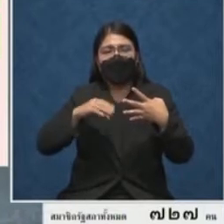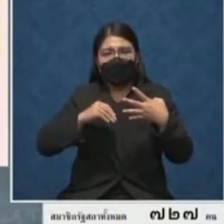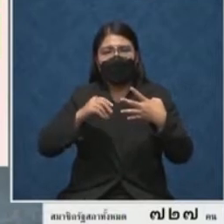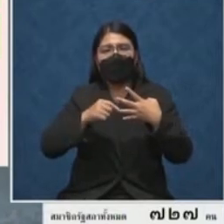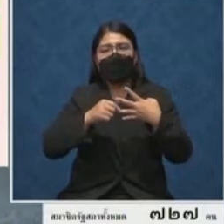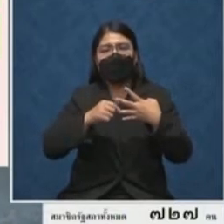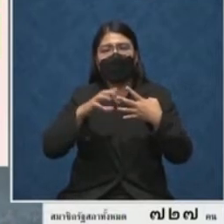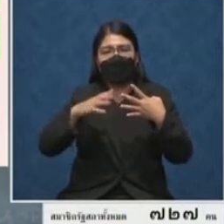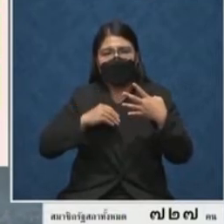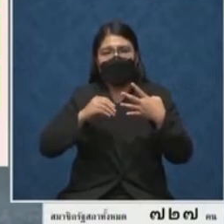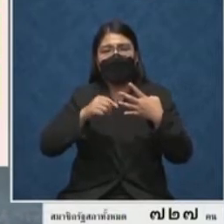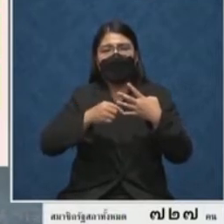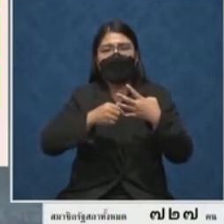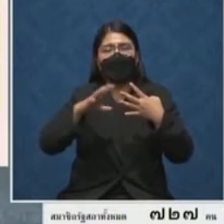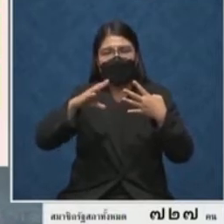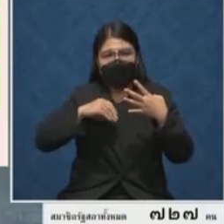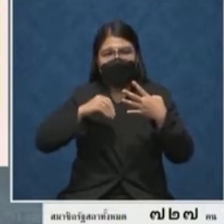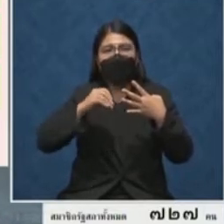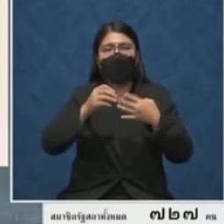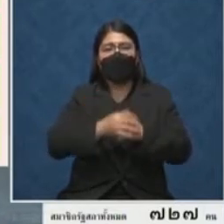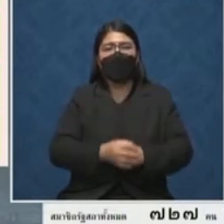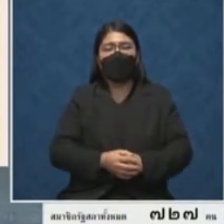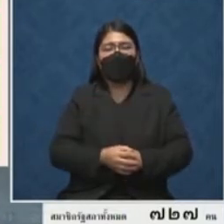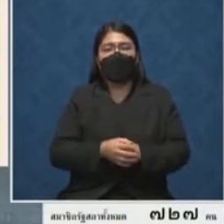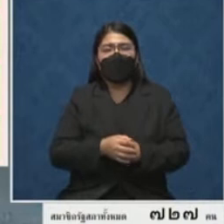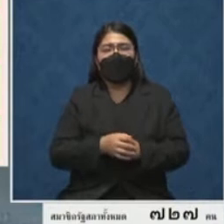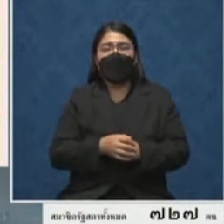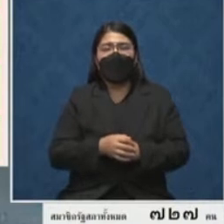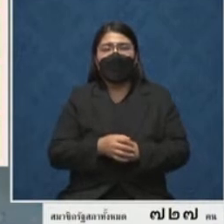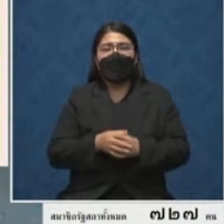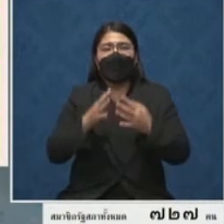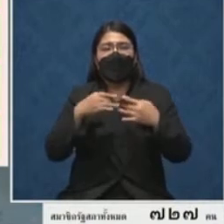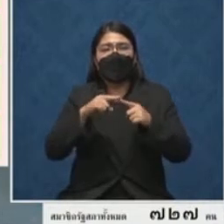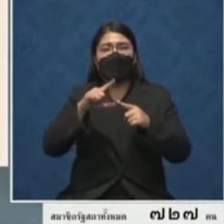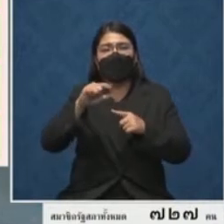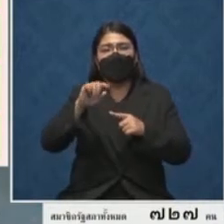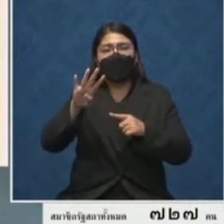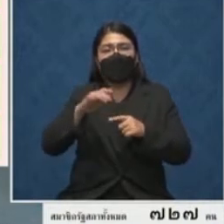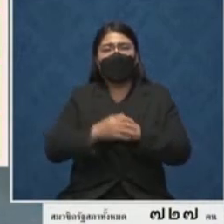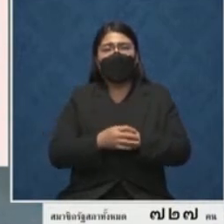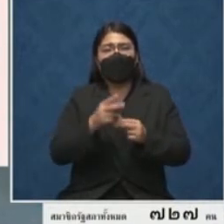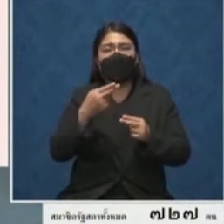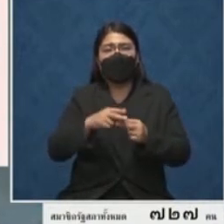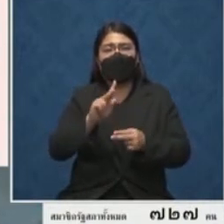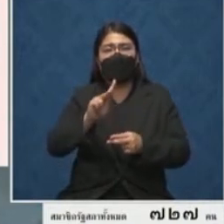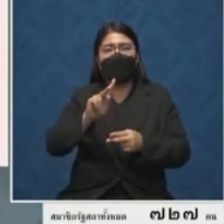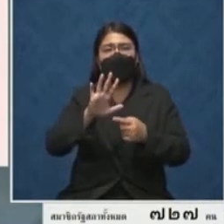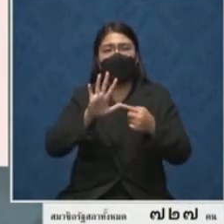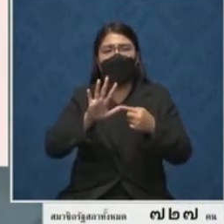รับหลักการ4รับหลักการครับ 24นายกำพลเลิศเกียรติดำร